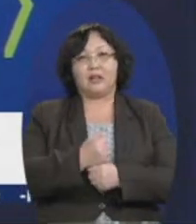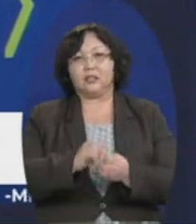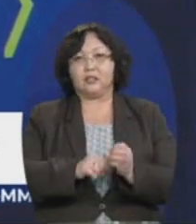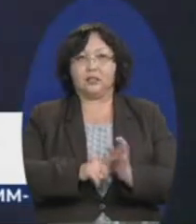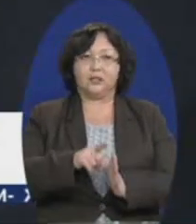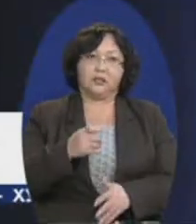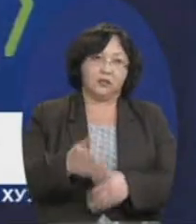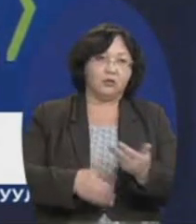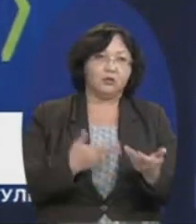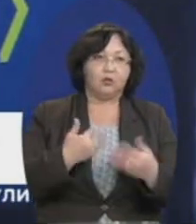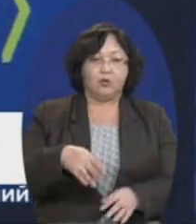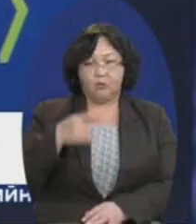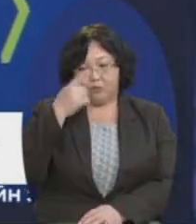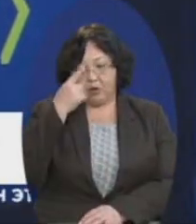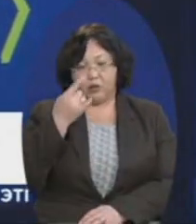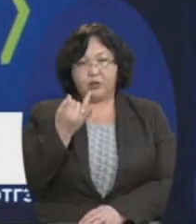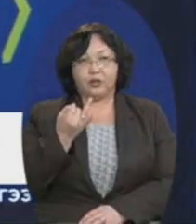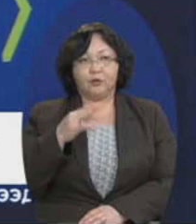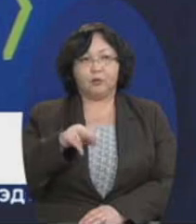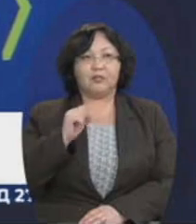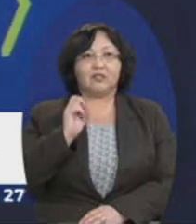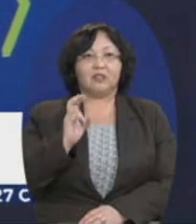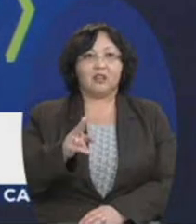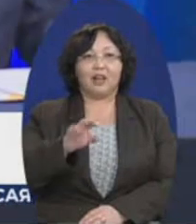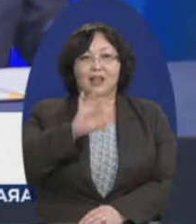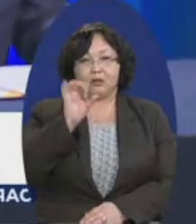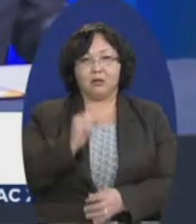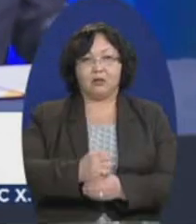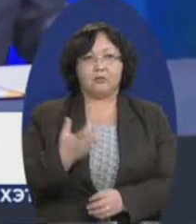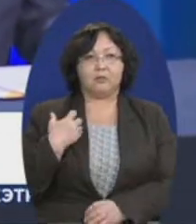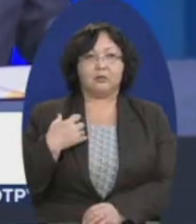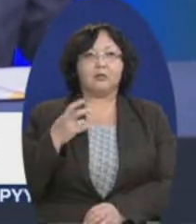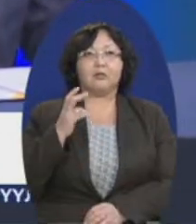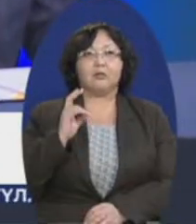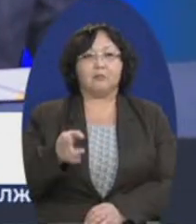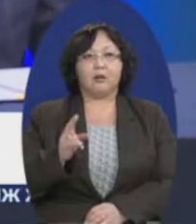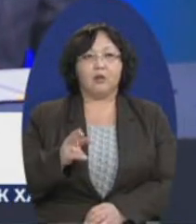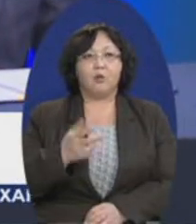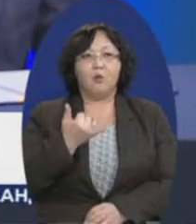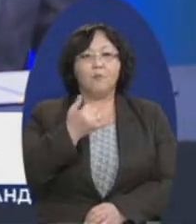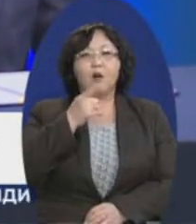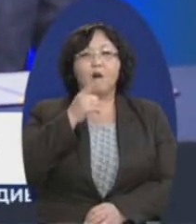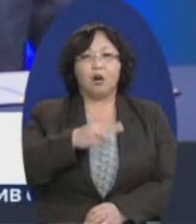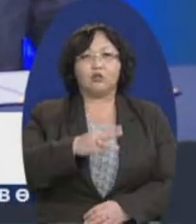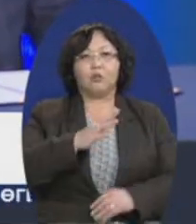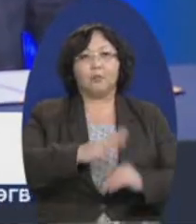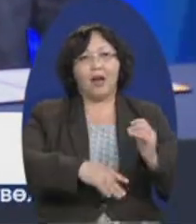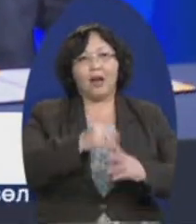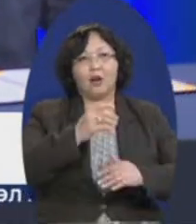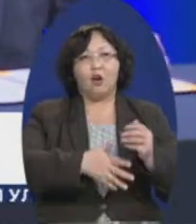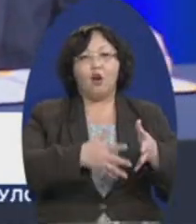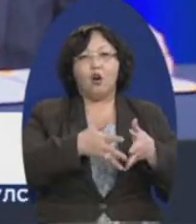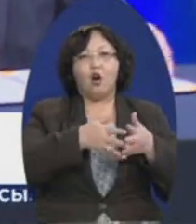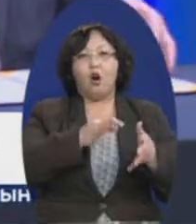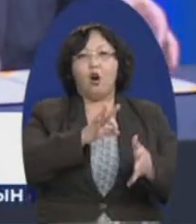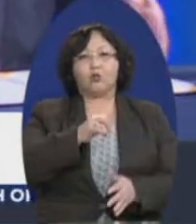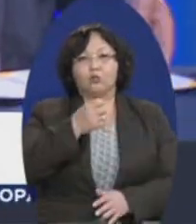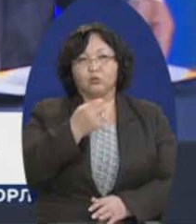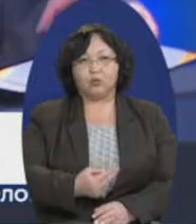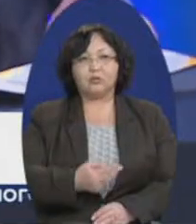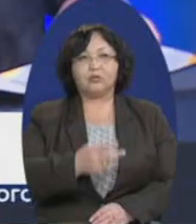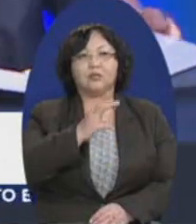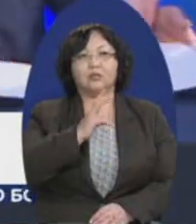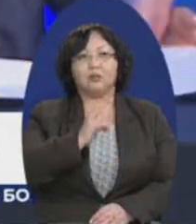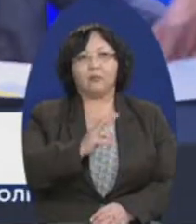түүний нэг бол Монголын ипотекийн корпорац одоо нийслэлийн орон сууцны корпорацтай хамтын ажиллагаанд гар үүсгээ зурж байгаа. Энэ үйл ажиллагааг та бүхэн бас харж